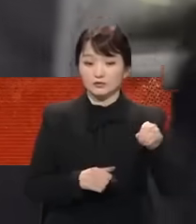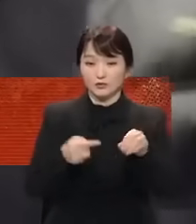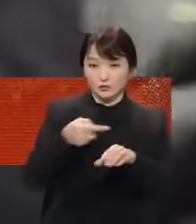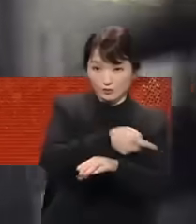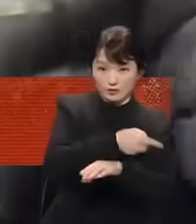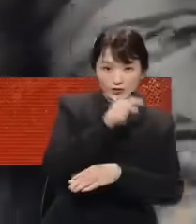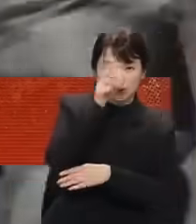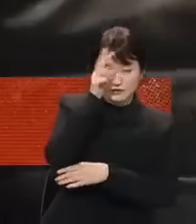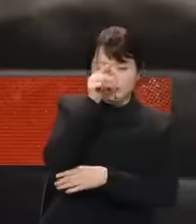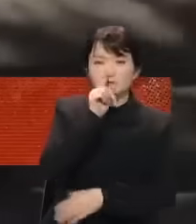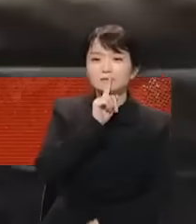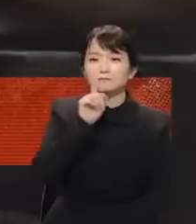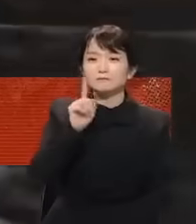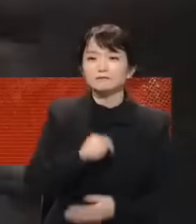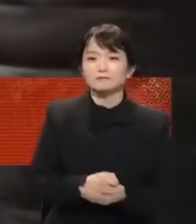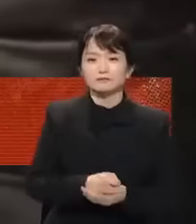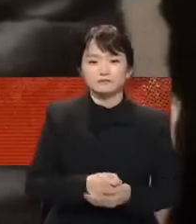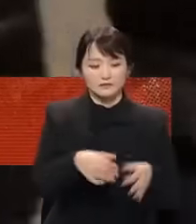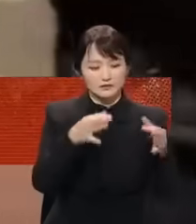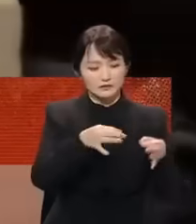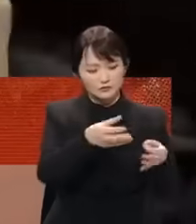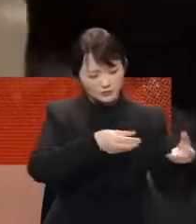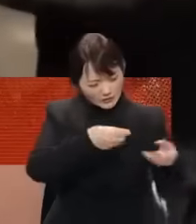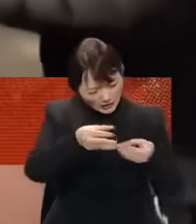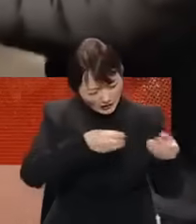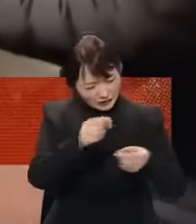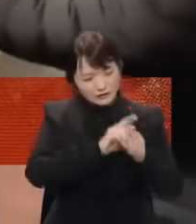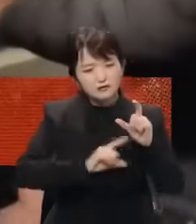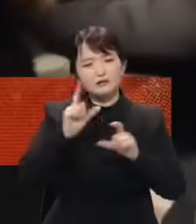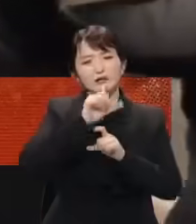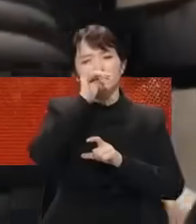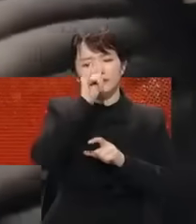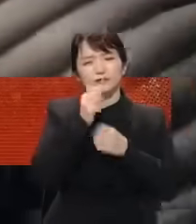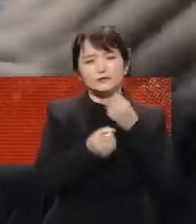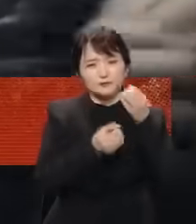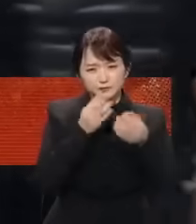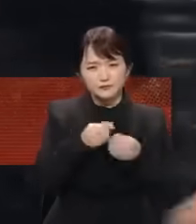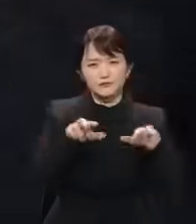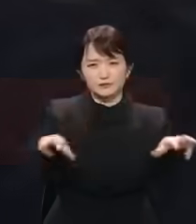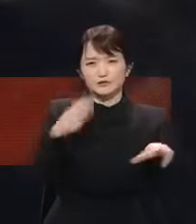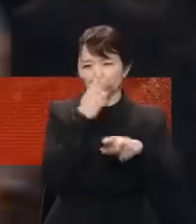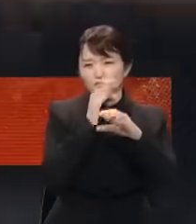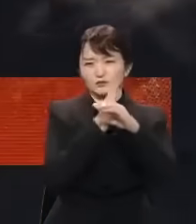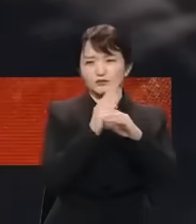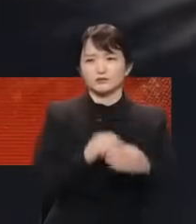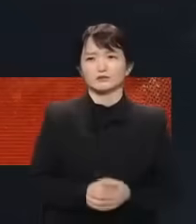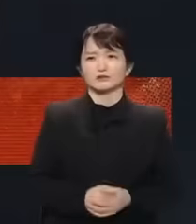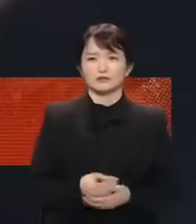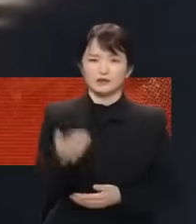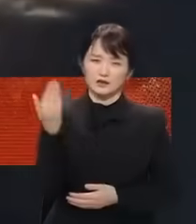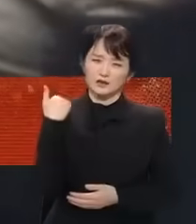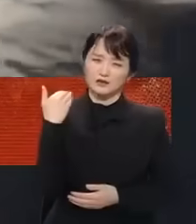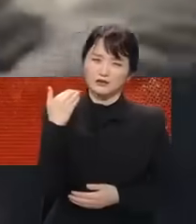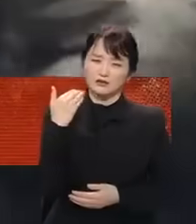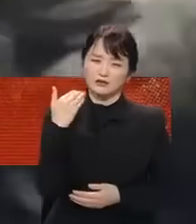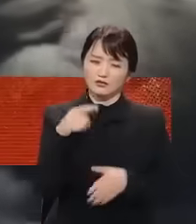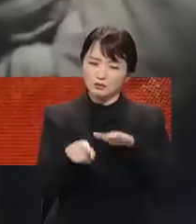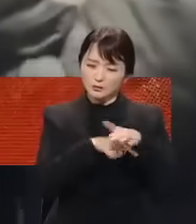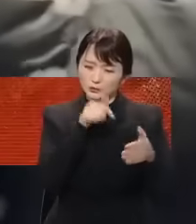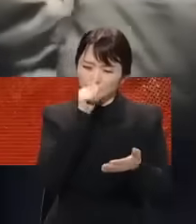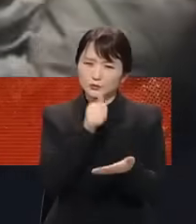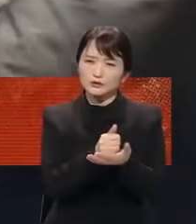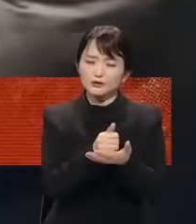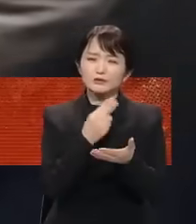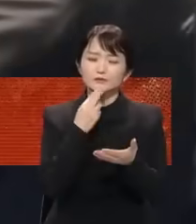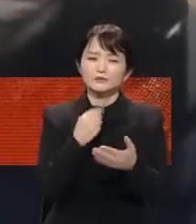경찰에서 나온 얘기는 은행 빛이 더 있다라고 추가적으로 진술을 했다라고 하는데 조사 중이고요 동종 정권은 없는 것으로 확인이 됐고